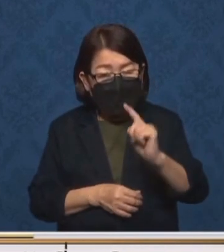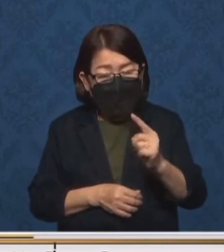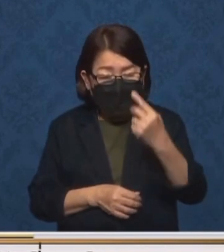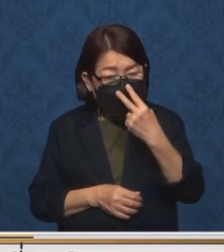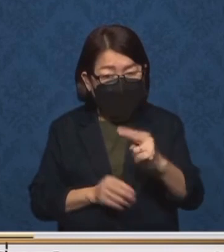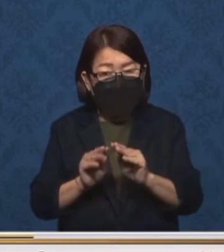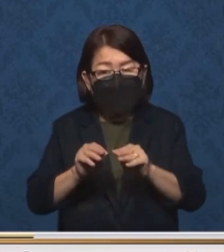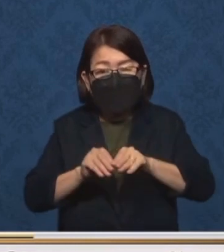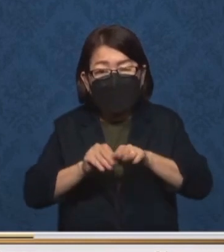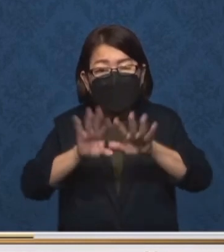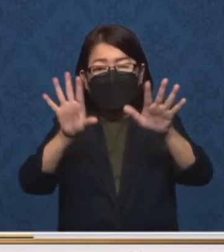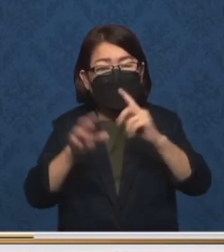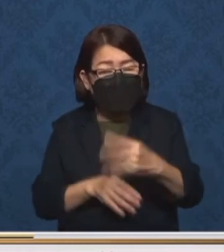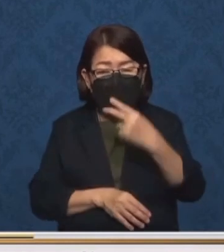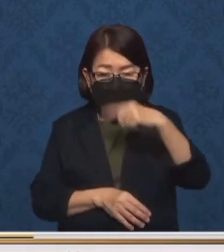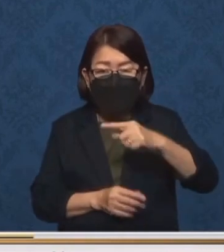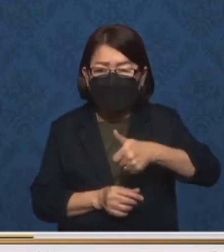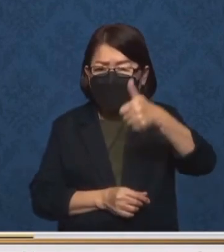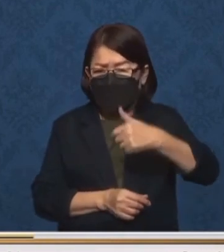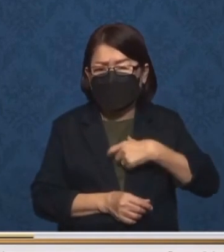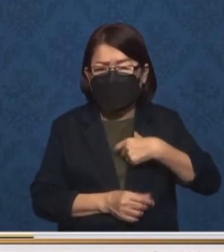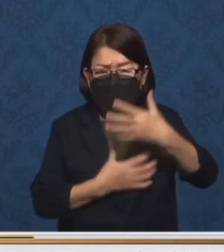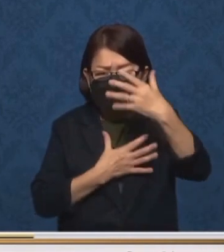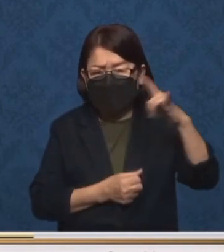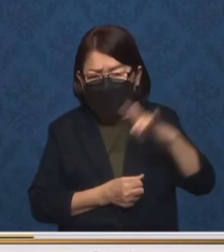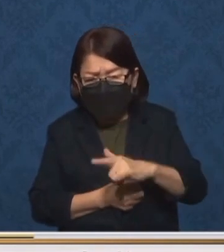PostCovid แล้วเรายเป็หนงใทเขาเลือกจะมาอยู่